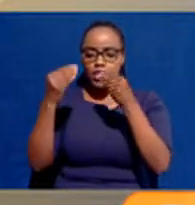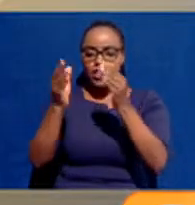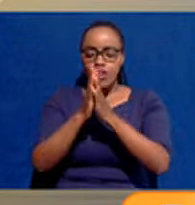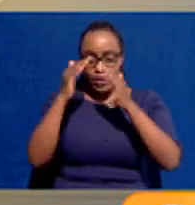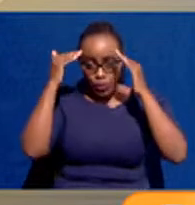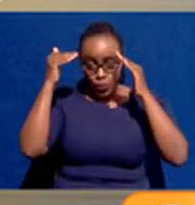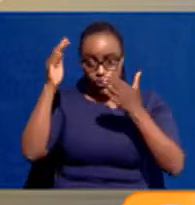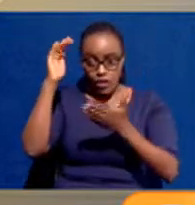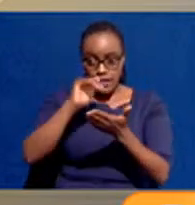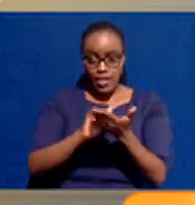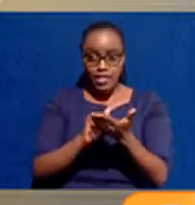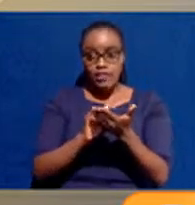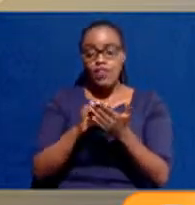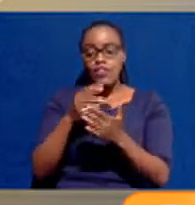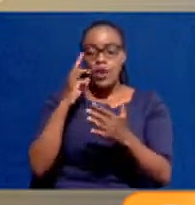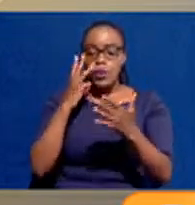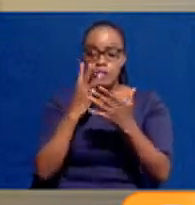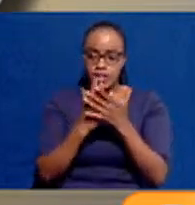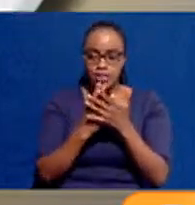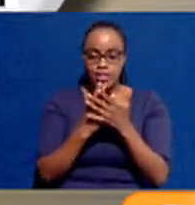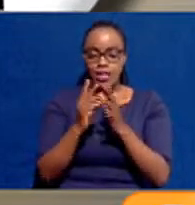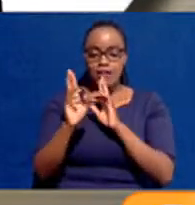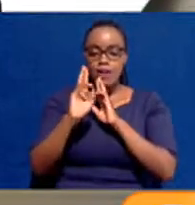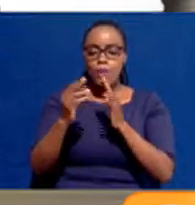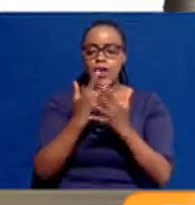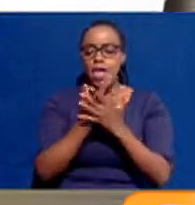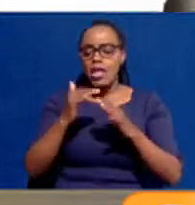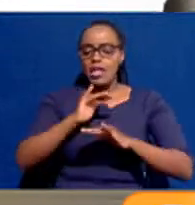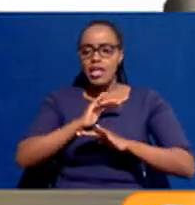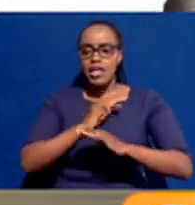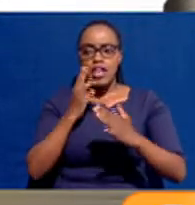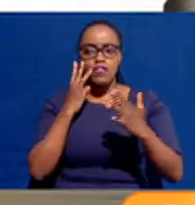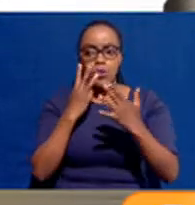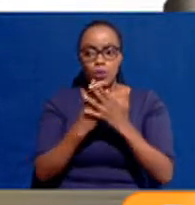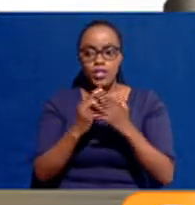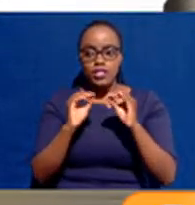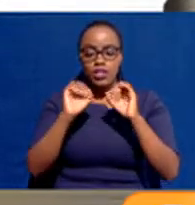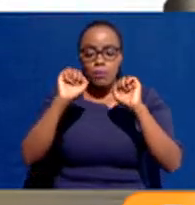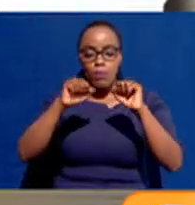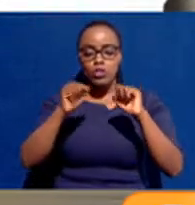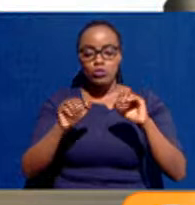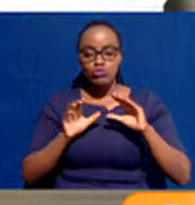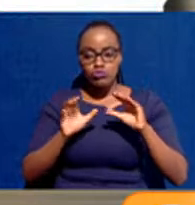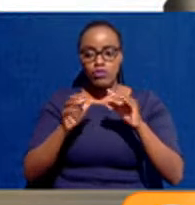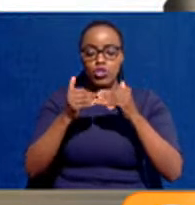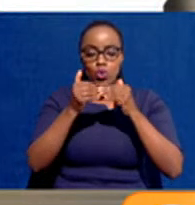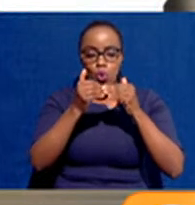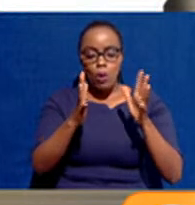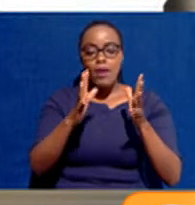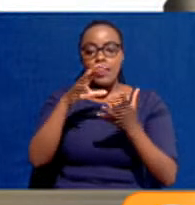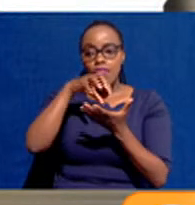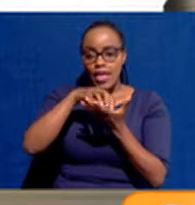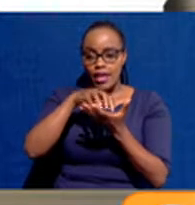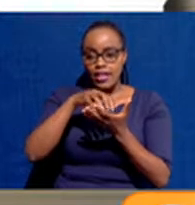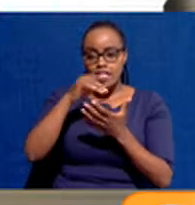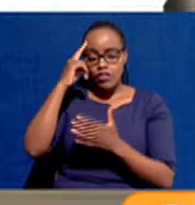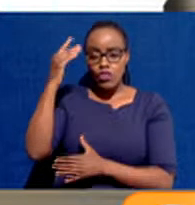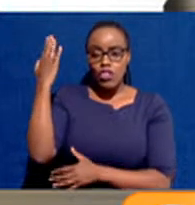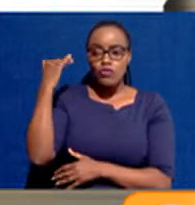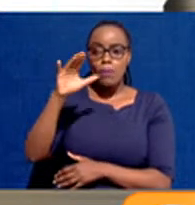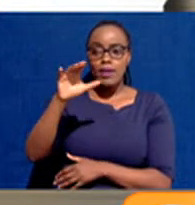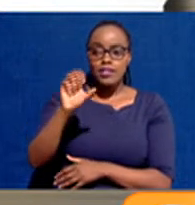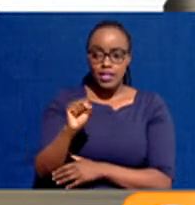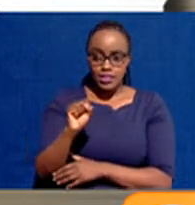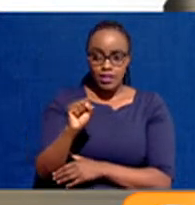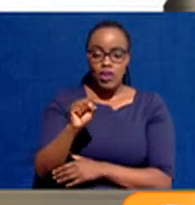kuangazia tena taarifa za mashahidi, hakuna ushahidi wa kutosha unaweza kusukuma kumfungulia mashtaka waziri huyo wa zamani wa